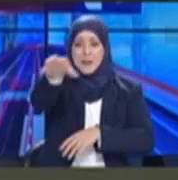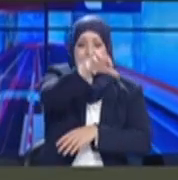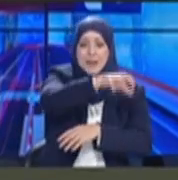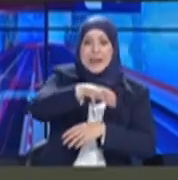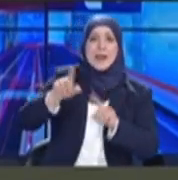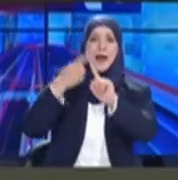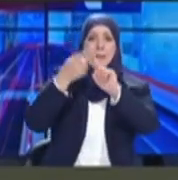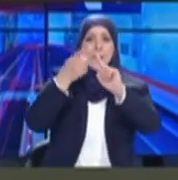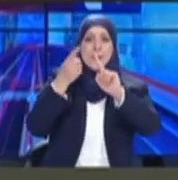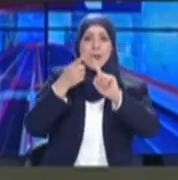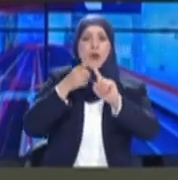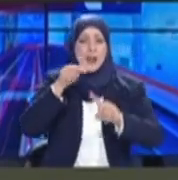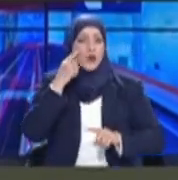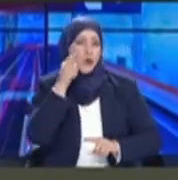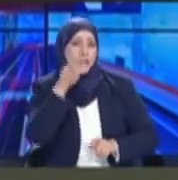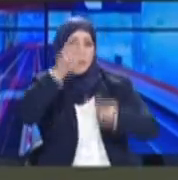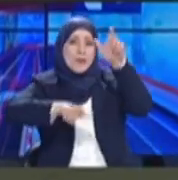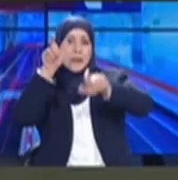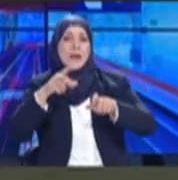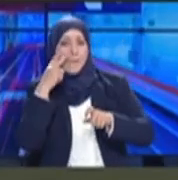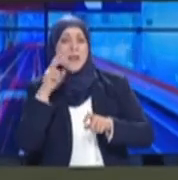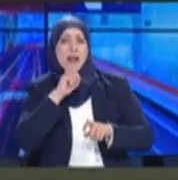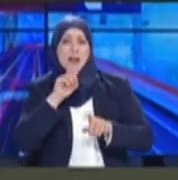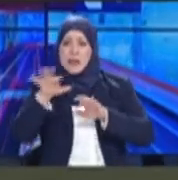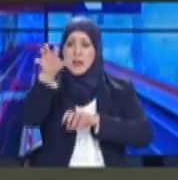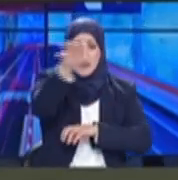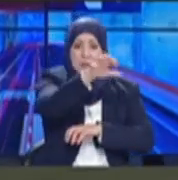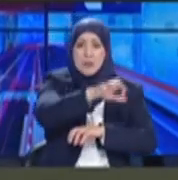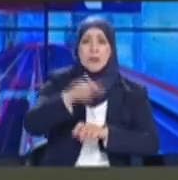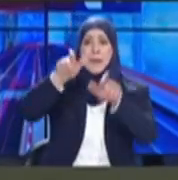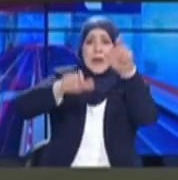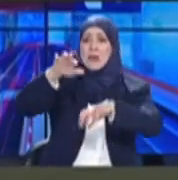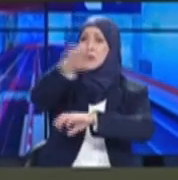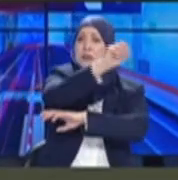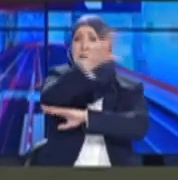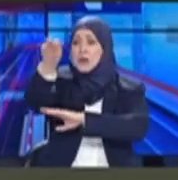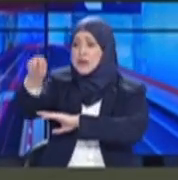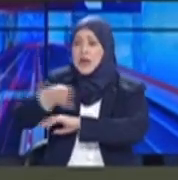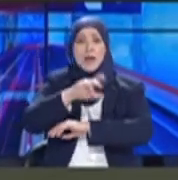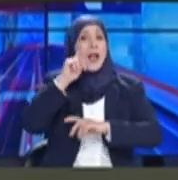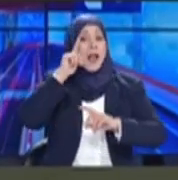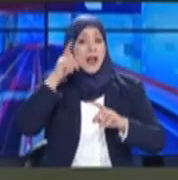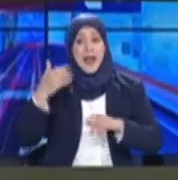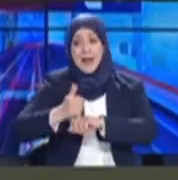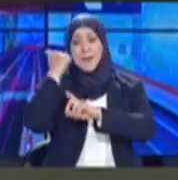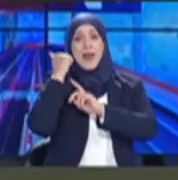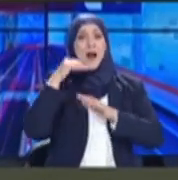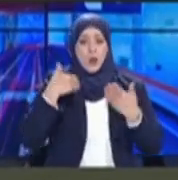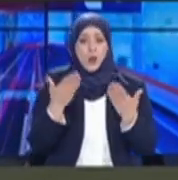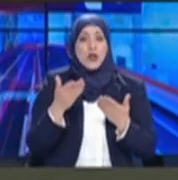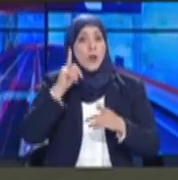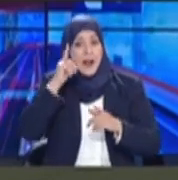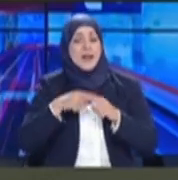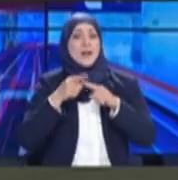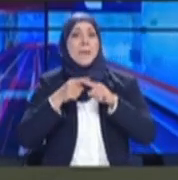الحقيقه في الاسواق اللي موجوده في جهتنا خاصه اليوم يوم امس هذا يطلب جهد اضافي